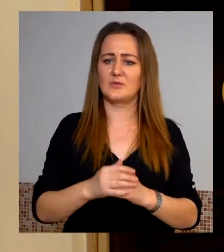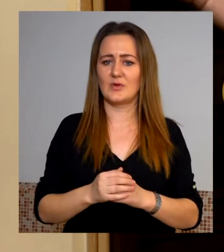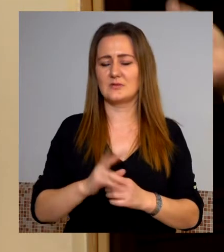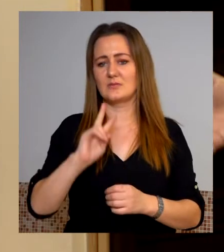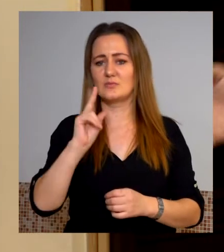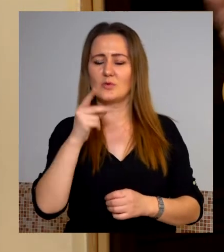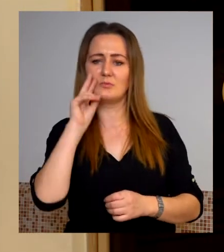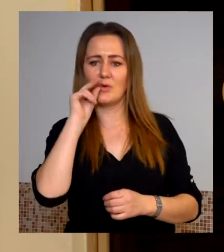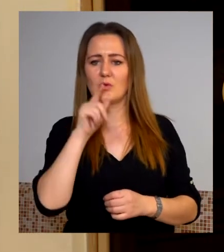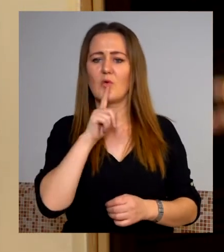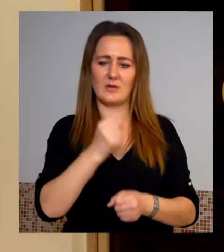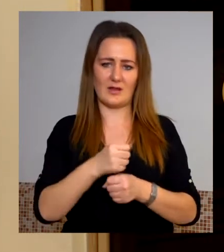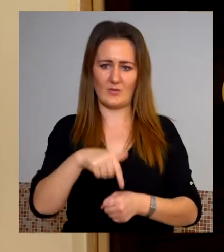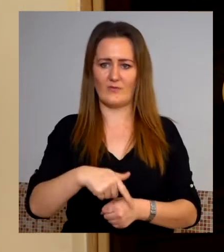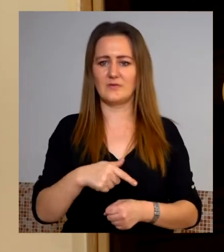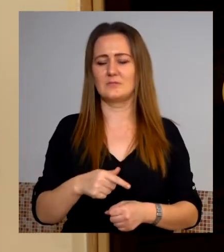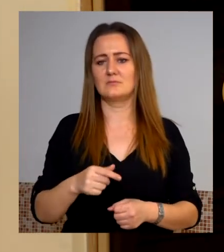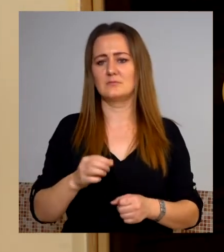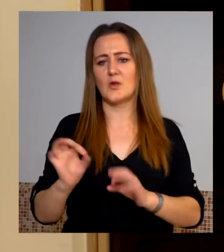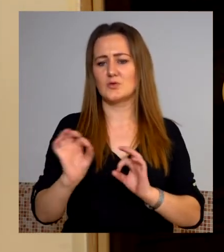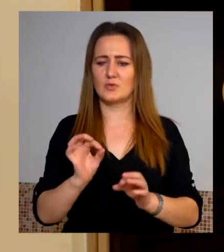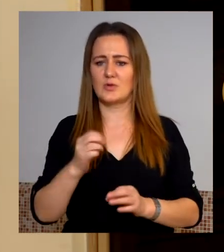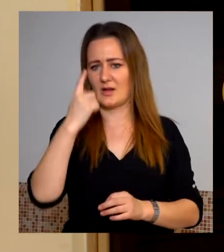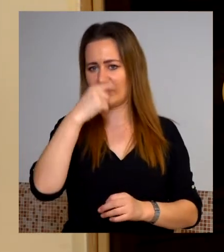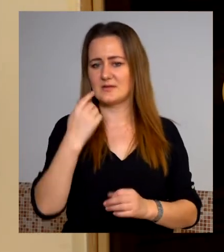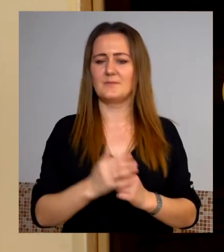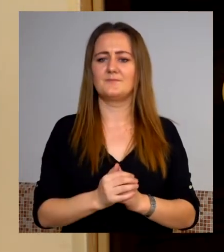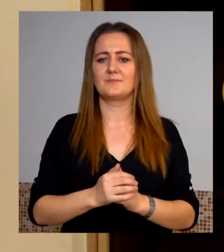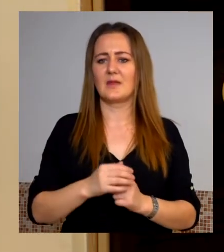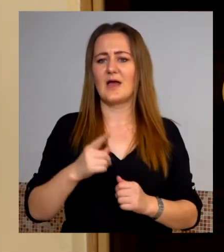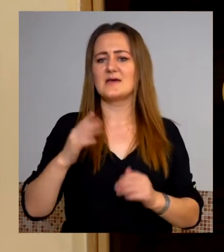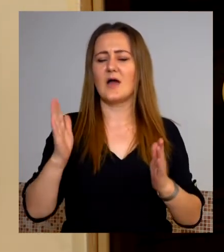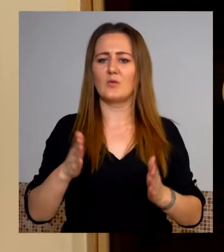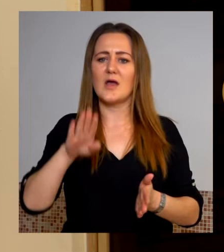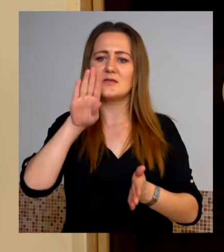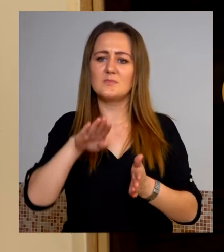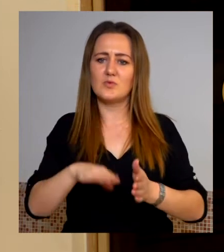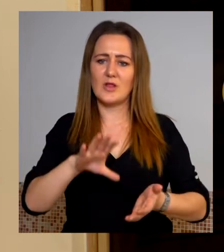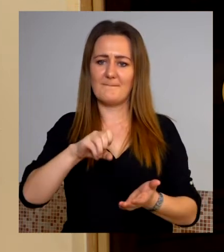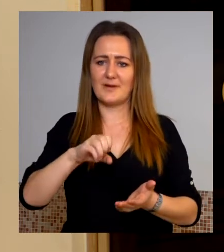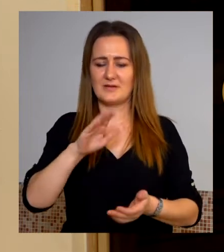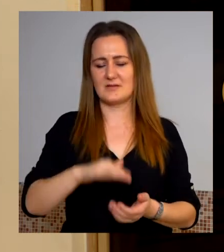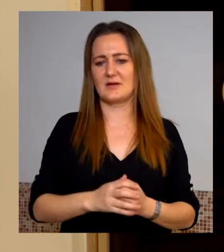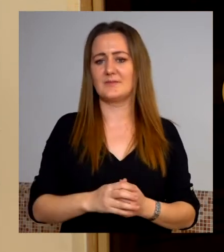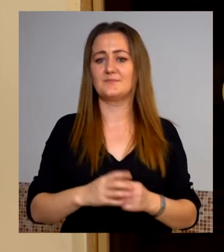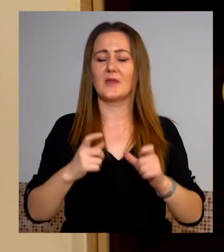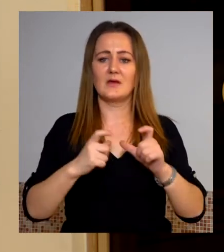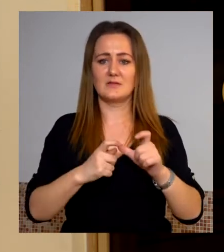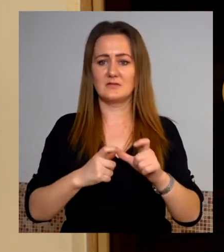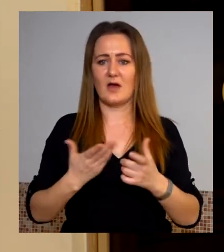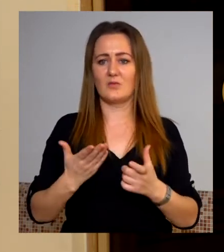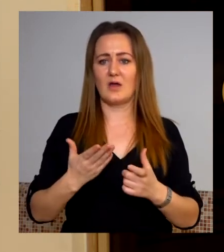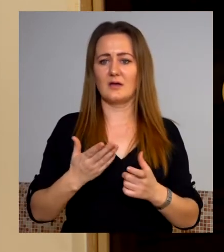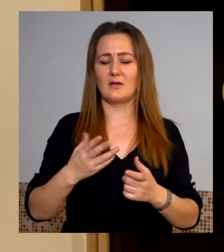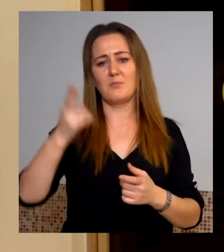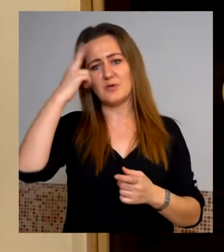ljudima koji rade, ovdje je stručna lica, jer vam sauna jako spušta krvni tlak. Ono što sam vam još želio reći, saune vežemo obično za